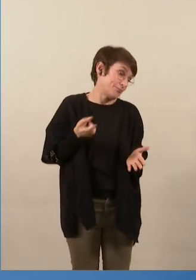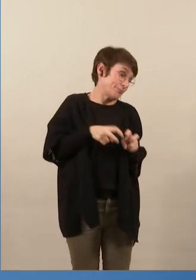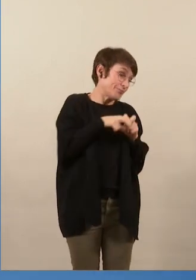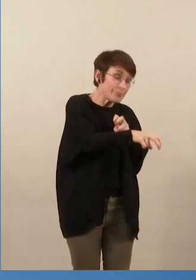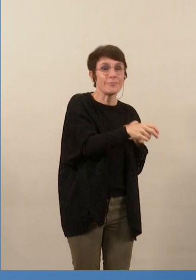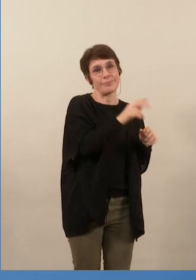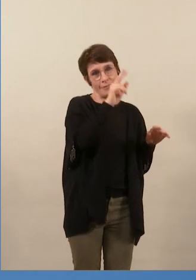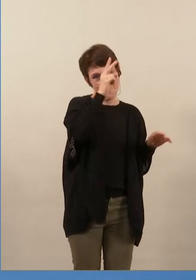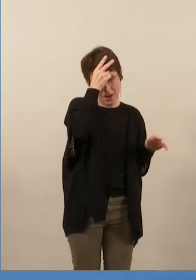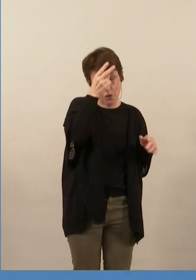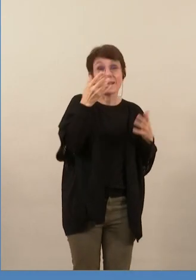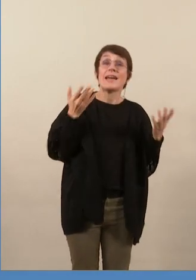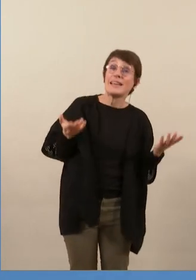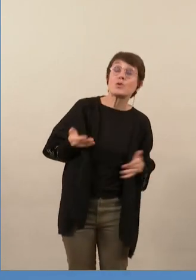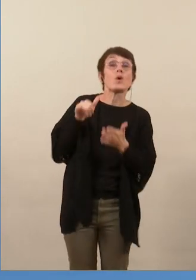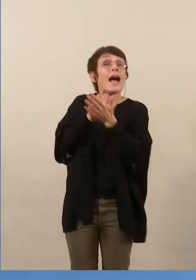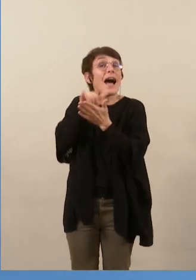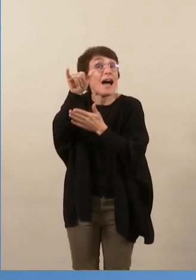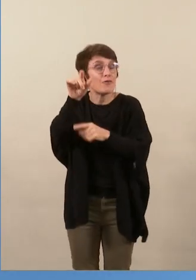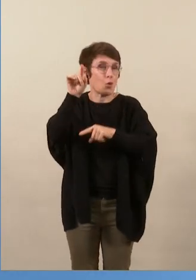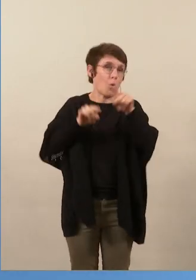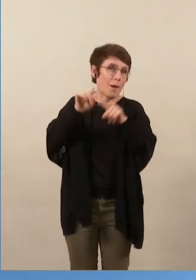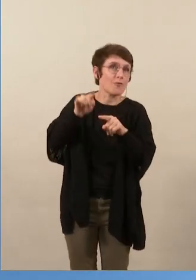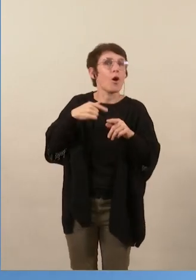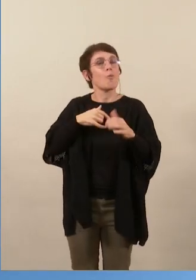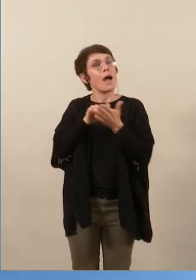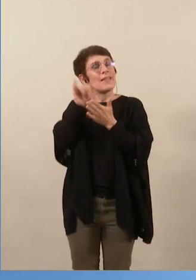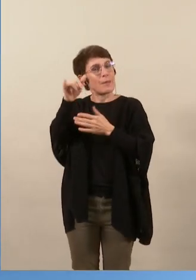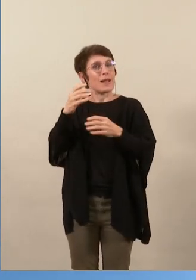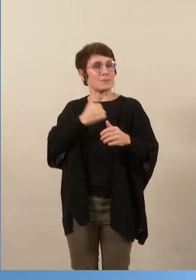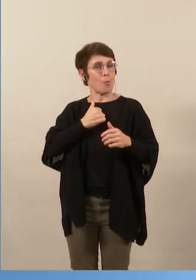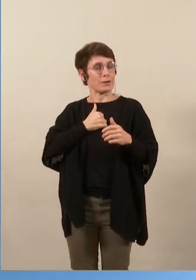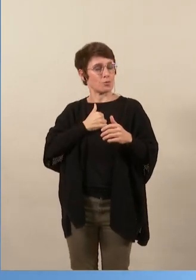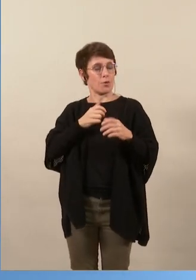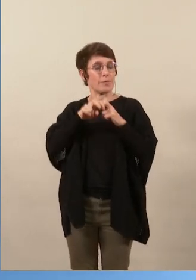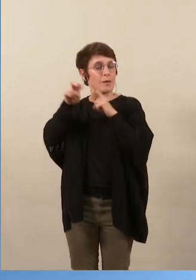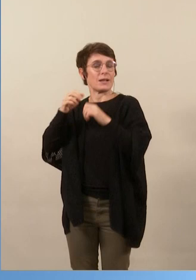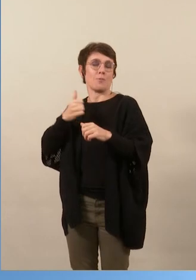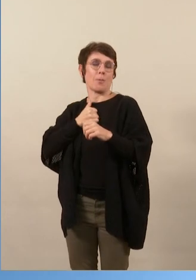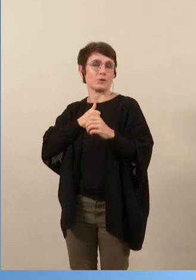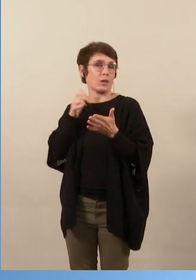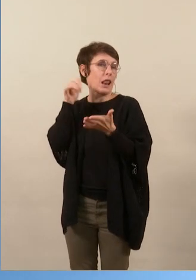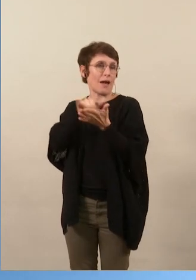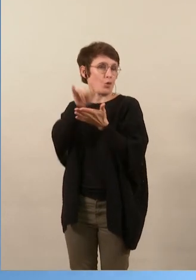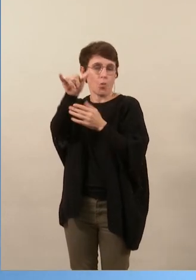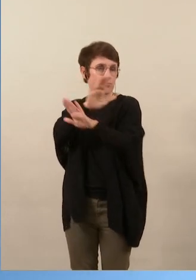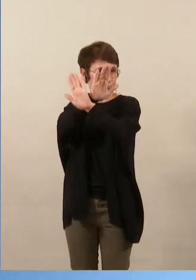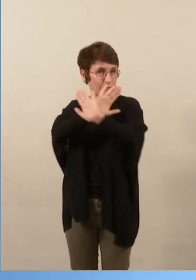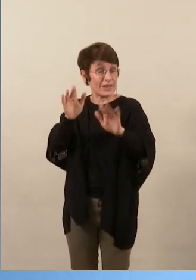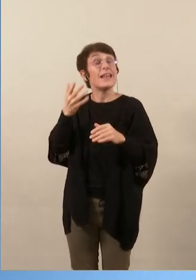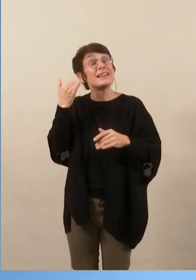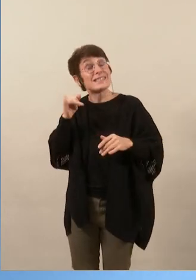voyez bien que je ne prenne plus l'avion dans pour mes déplacements personnels depuis maintenant 5 ans quand je dois prendre l'avion pour la mairie ben je le